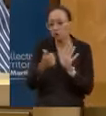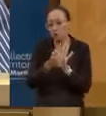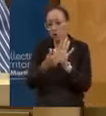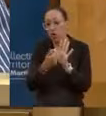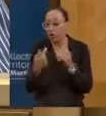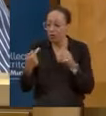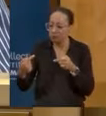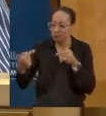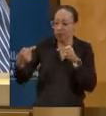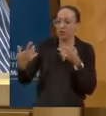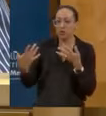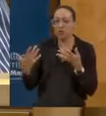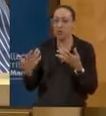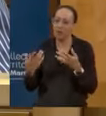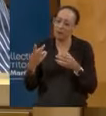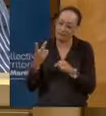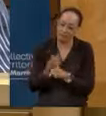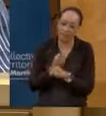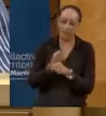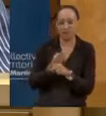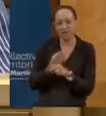l'opposition,